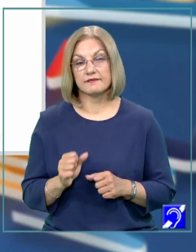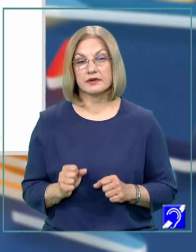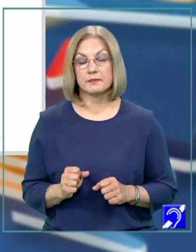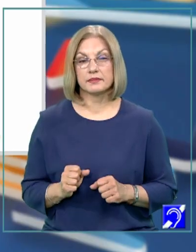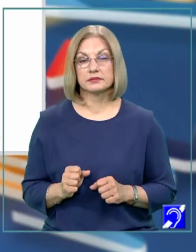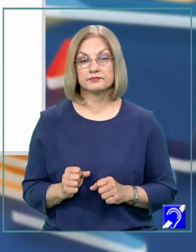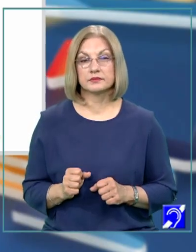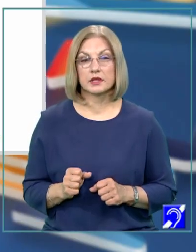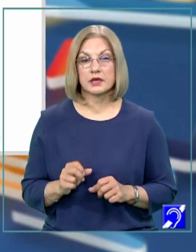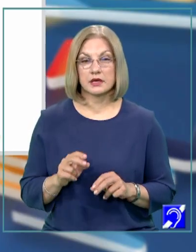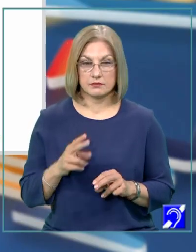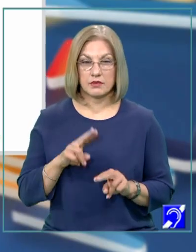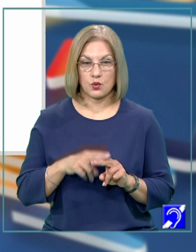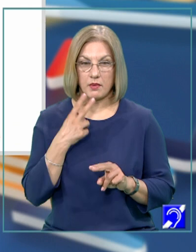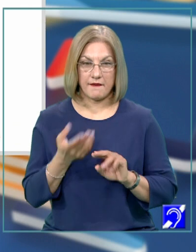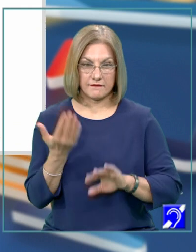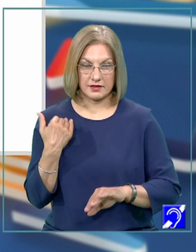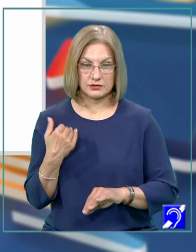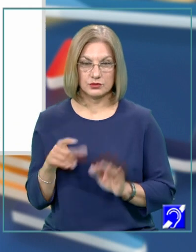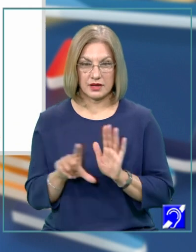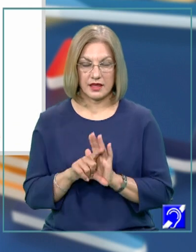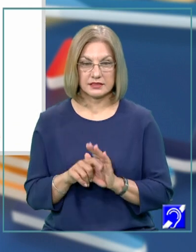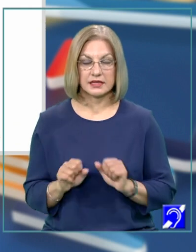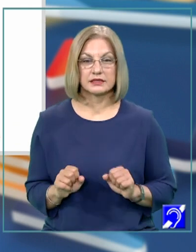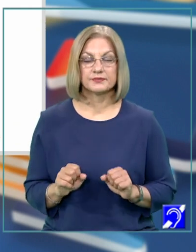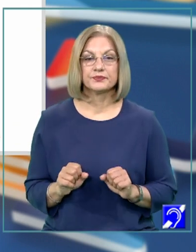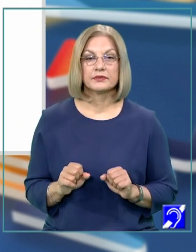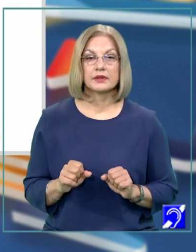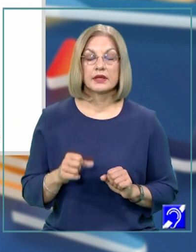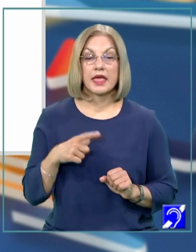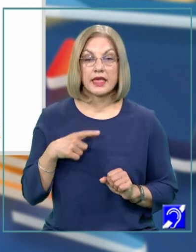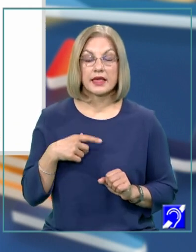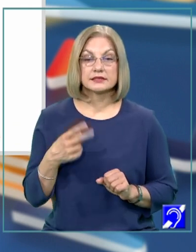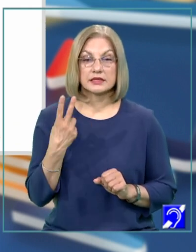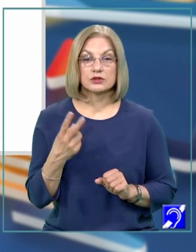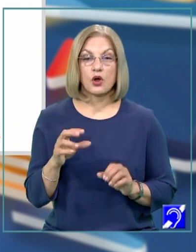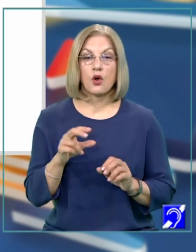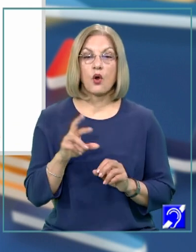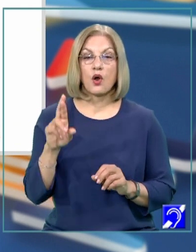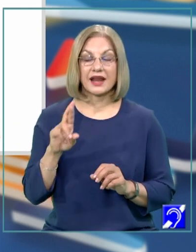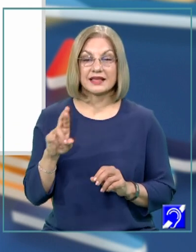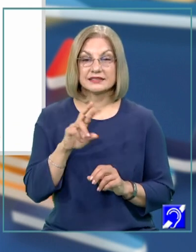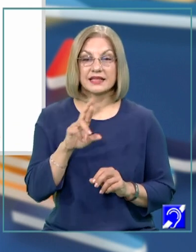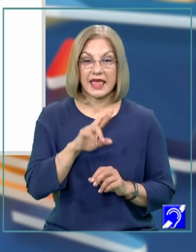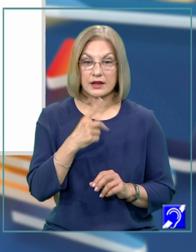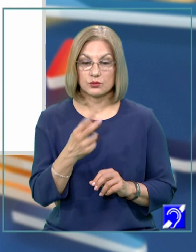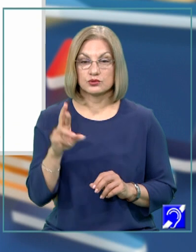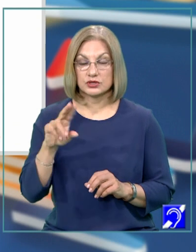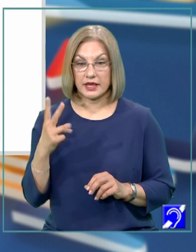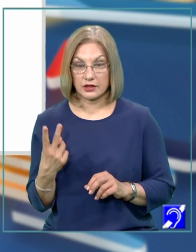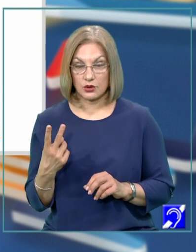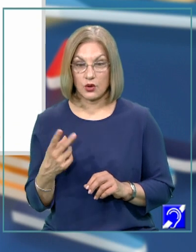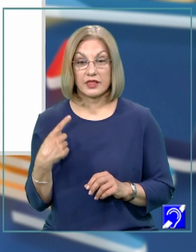așa cum am văzut în lecția trecută că există două rezistenței R 1 și r 2